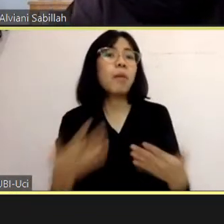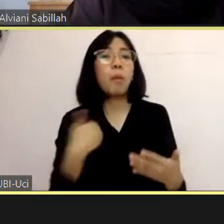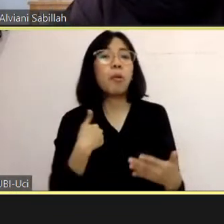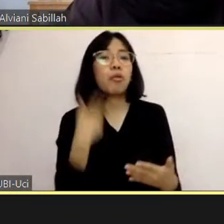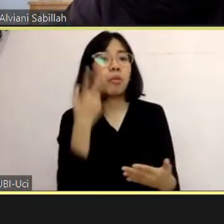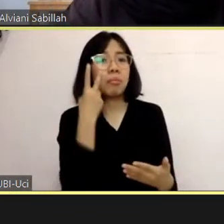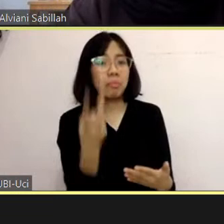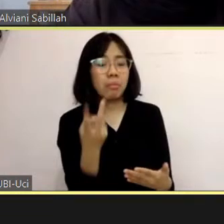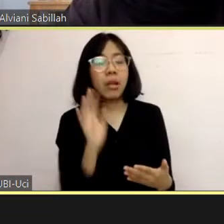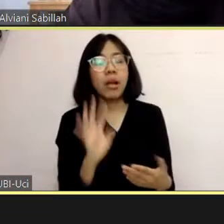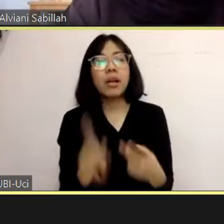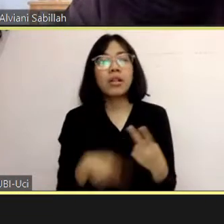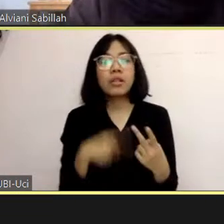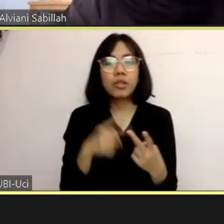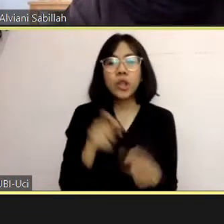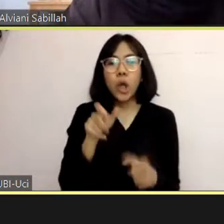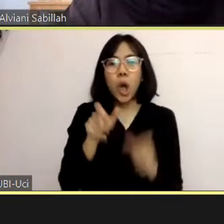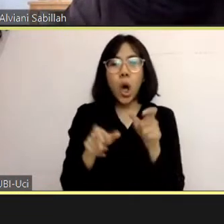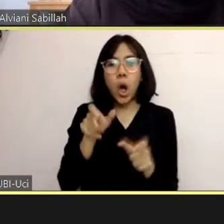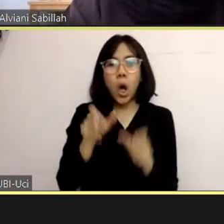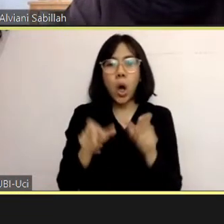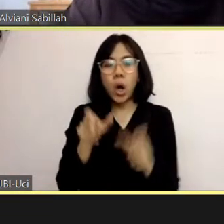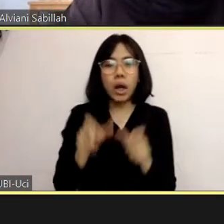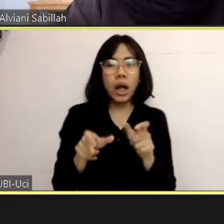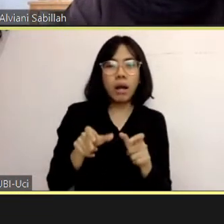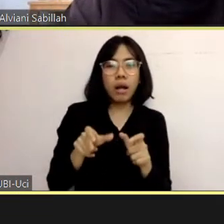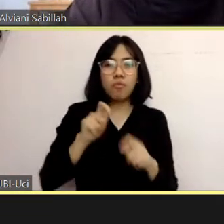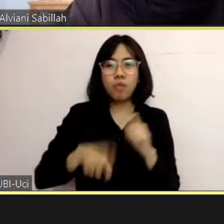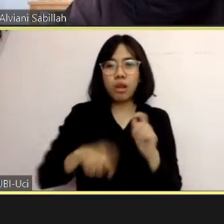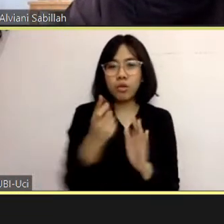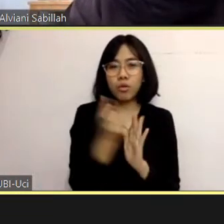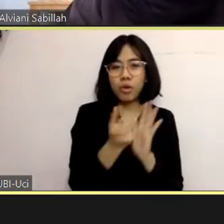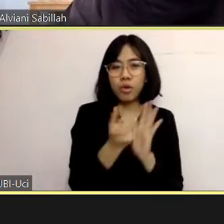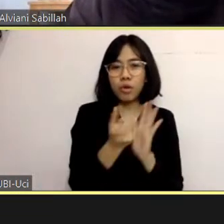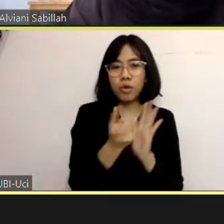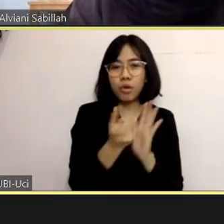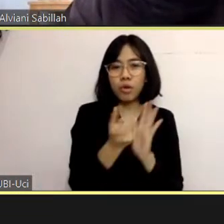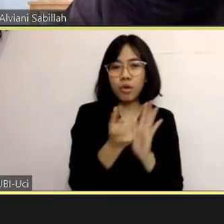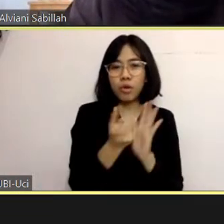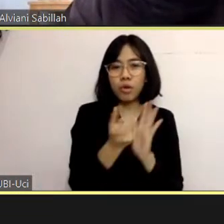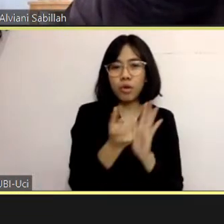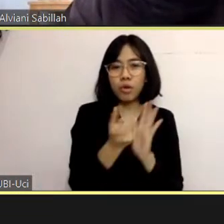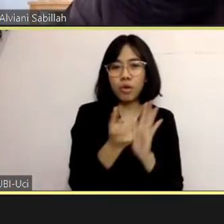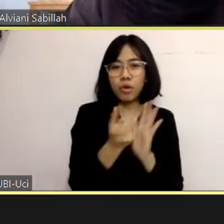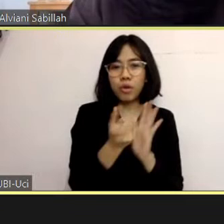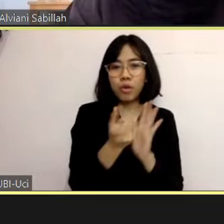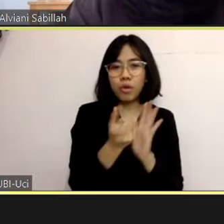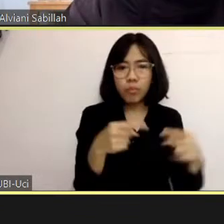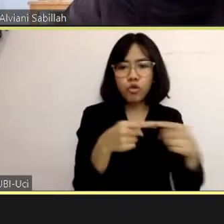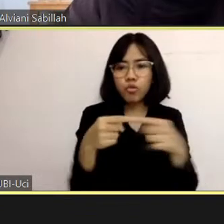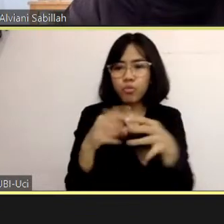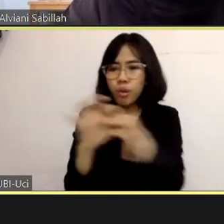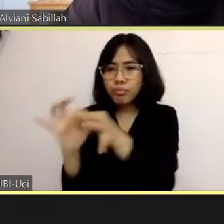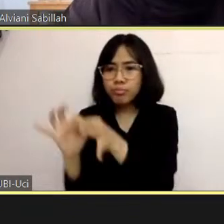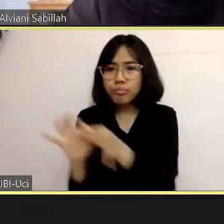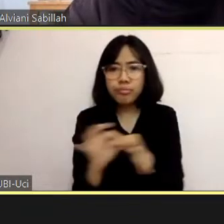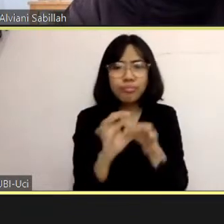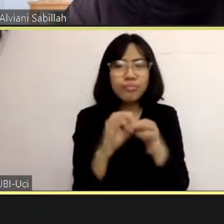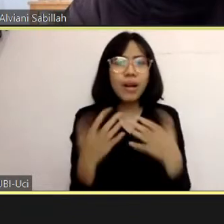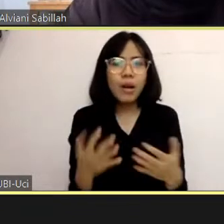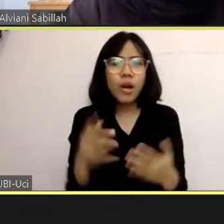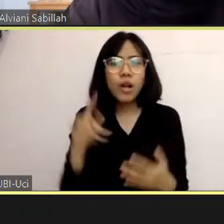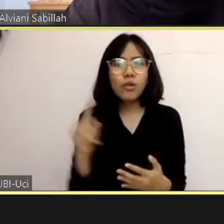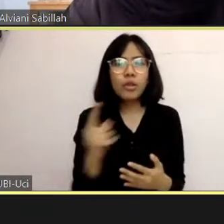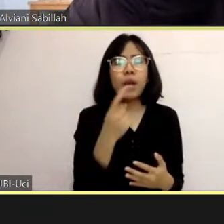yang berkepentingan dalam pelaksanaan Undang-Undang Cipta Kerja ini akan berelasi satu sama lain, terutama dalam hal sisi